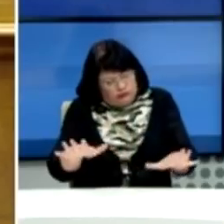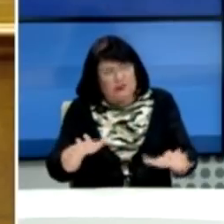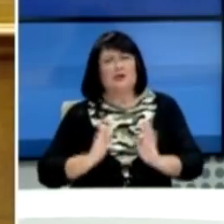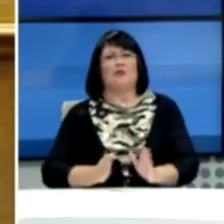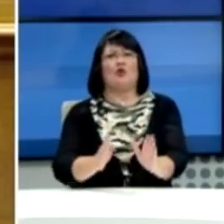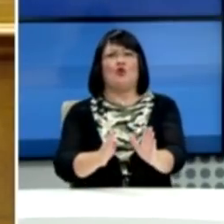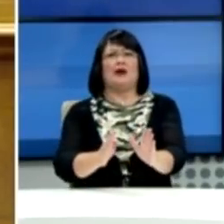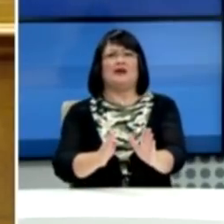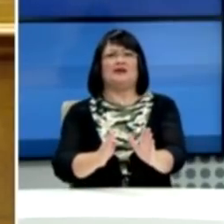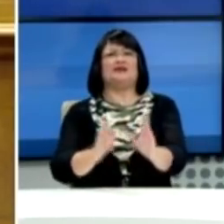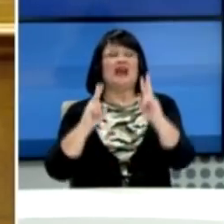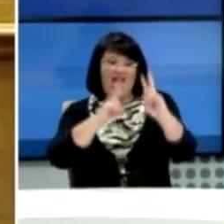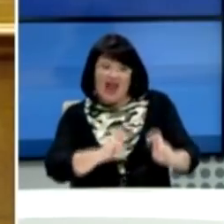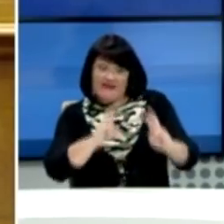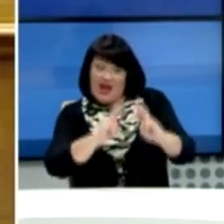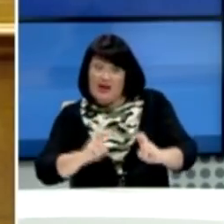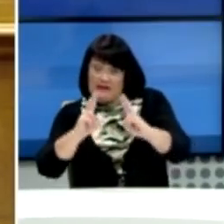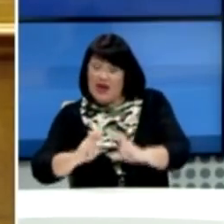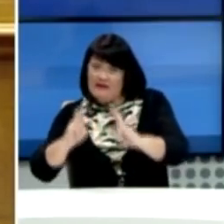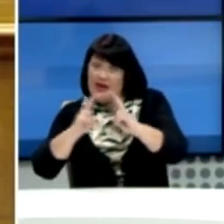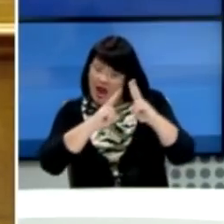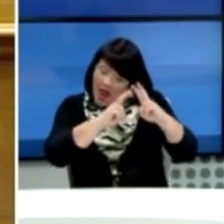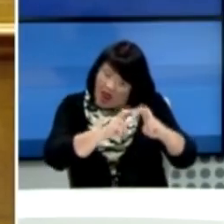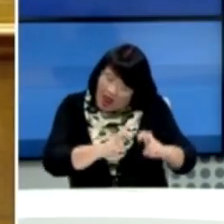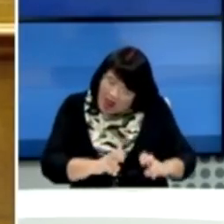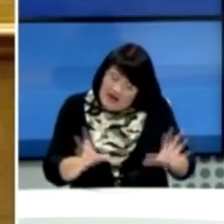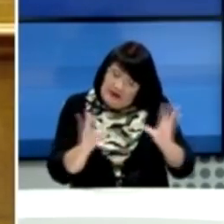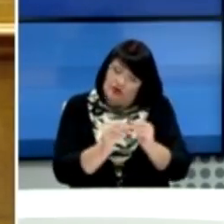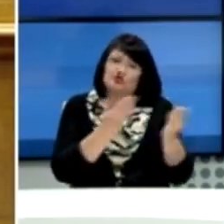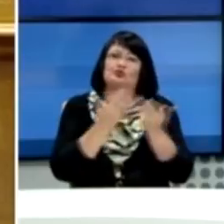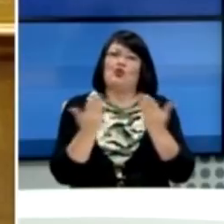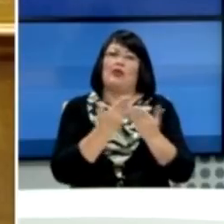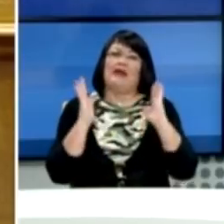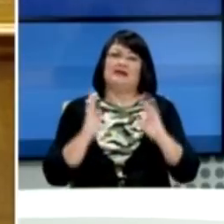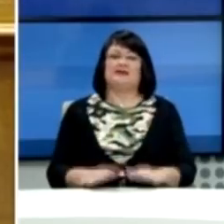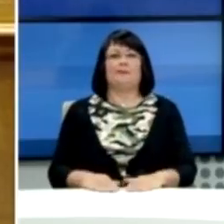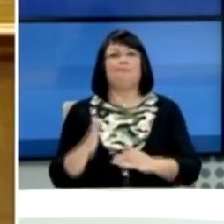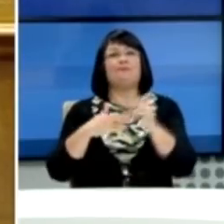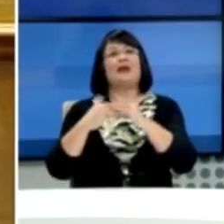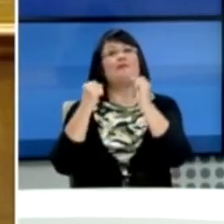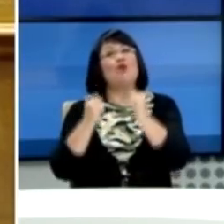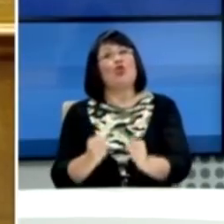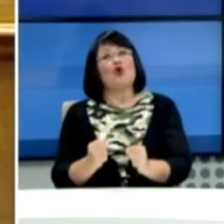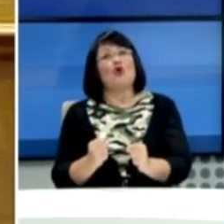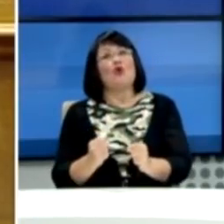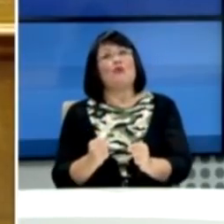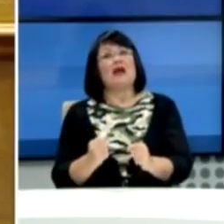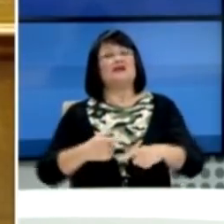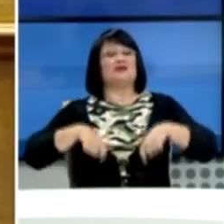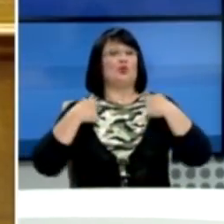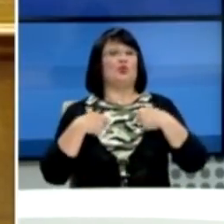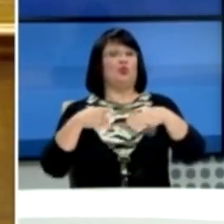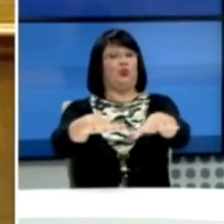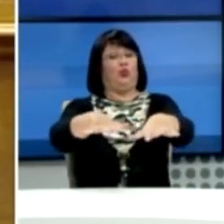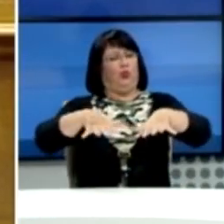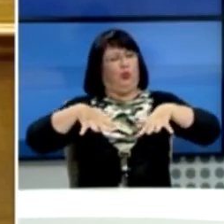να προχωρήσει η ερευνητική διαδικασία που προβλέπεται στις σπουδές. Οι υποδομές αυτές, τα κυρίλε αμφιθέατρα που